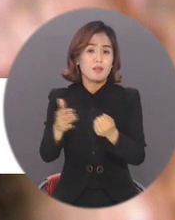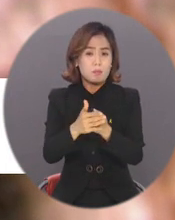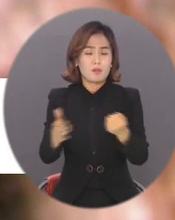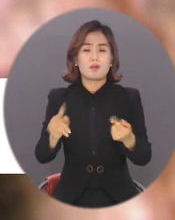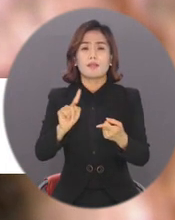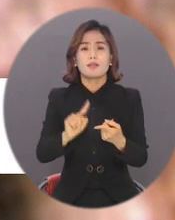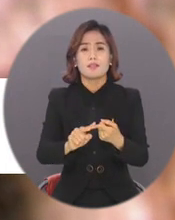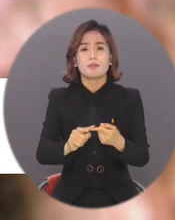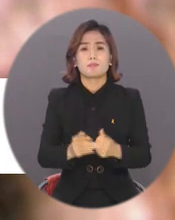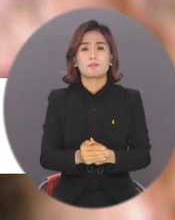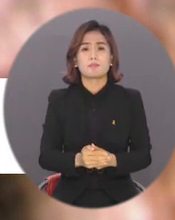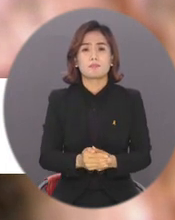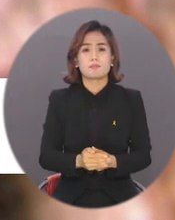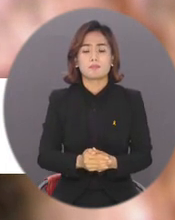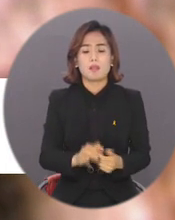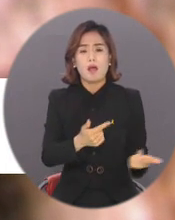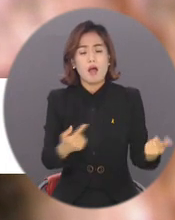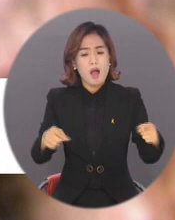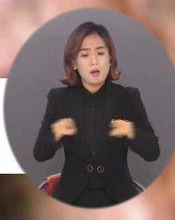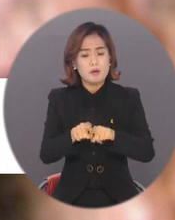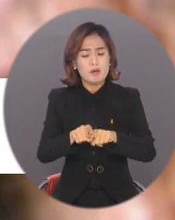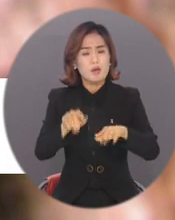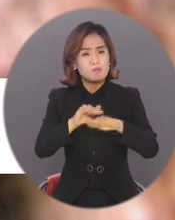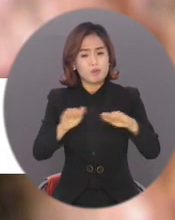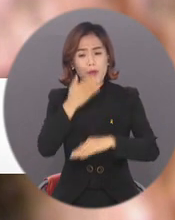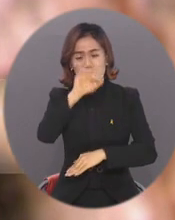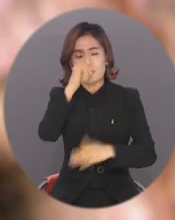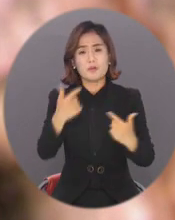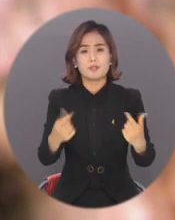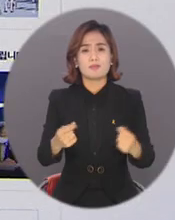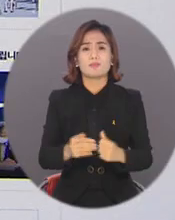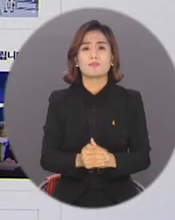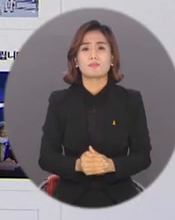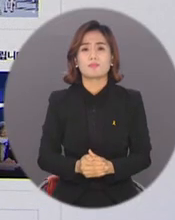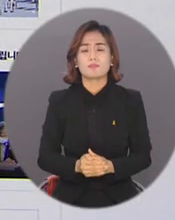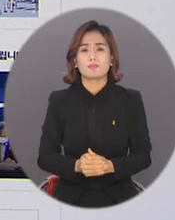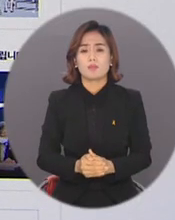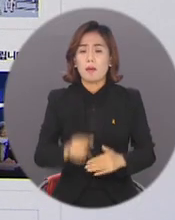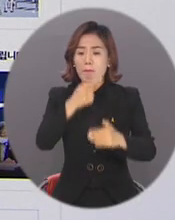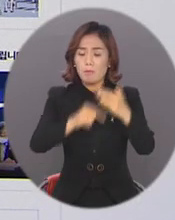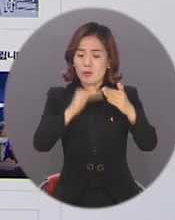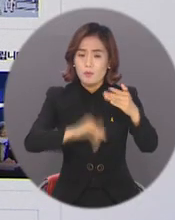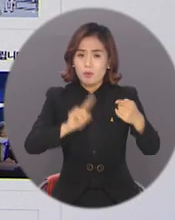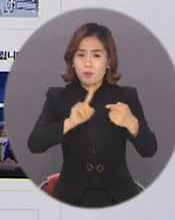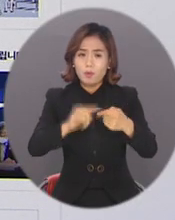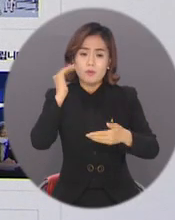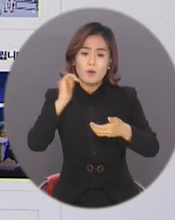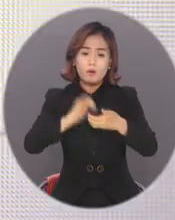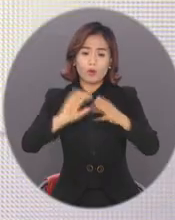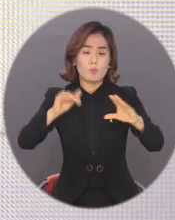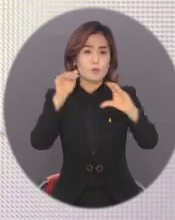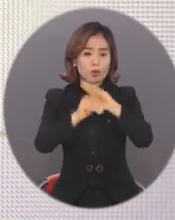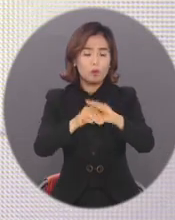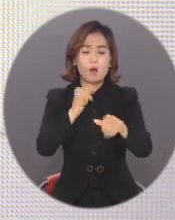거기에 대한 같이 해결했으면 좋겠어요. 그 방향은. 이들의 피해 내용은 청와대 국민청원에도